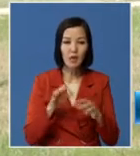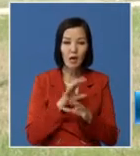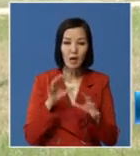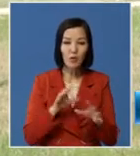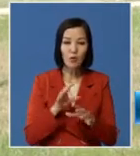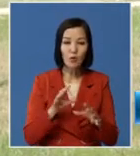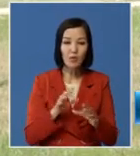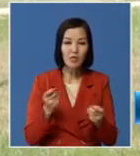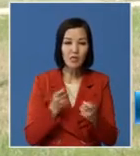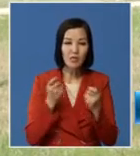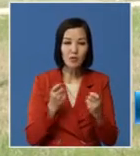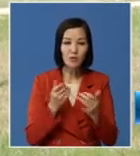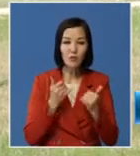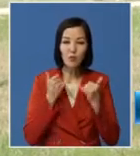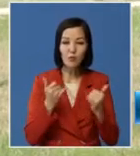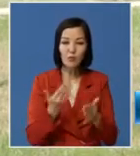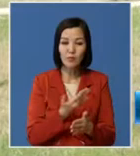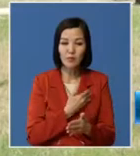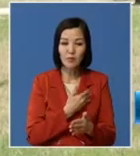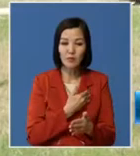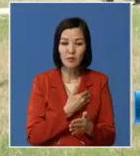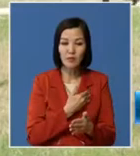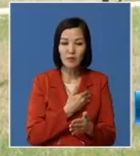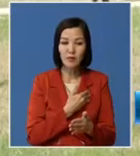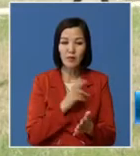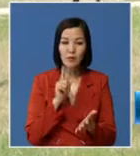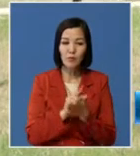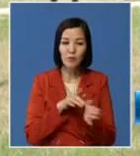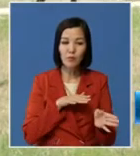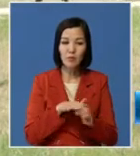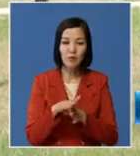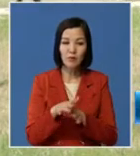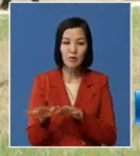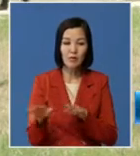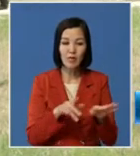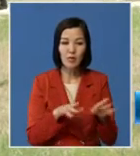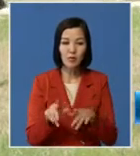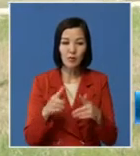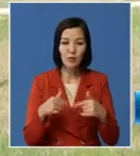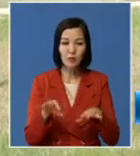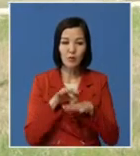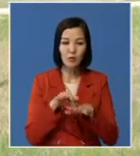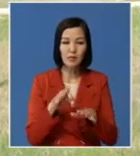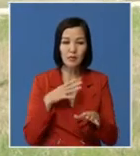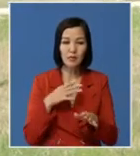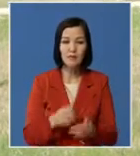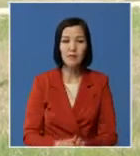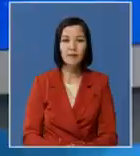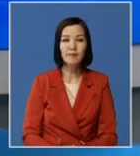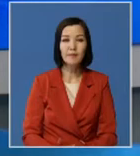кішкентай бір неміз болсын деп, бір берзентік борышымыз болсын деп осындай бір жақсылықты ұйымдастырып жатқан жайымыз бар.